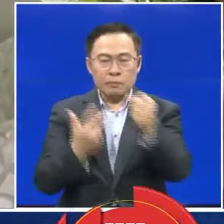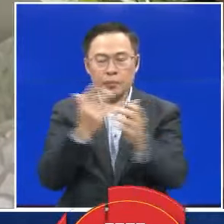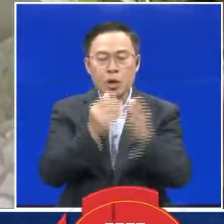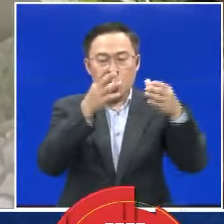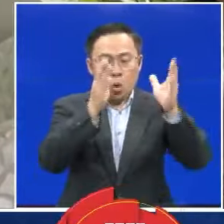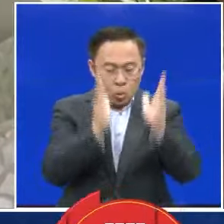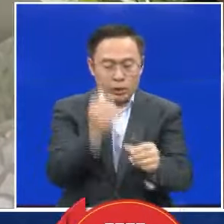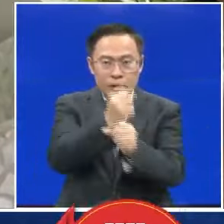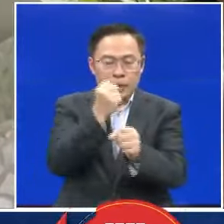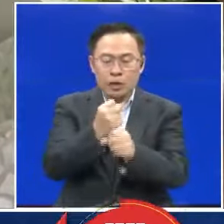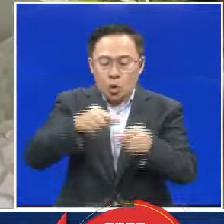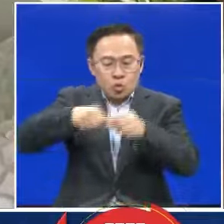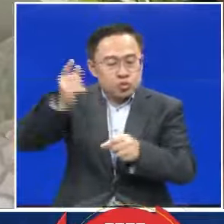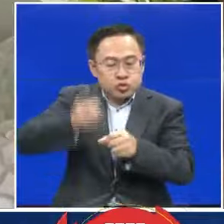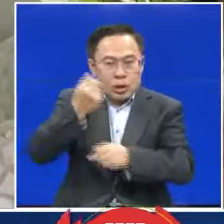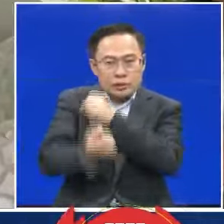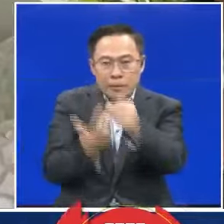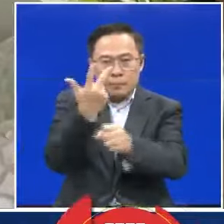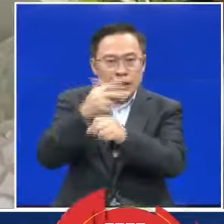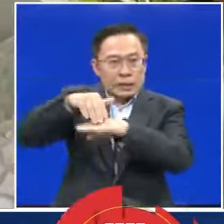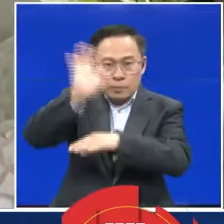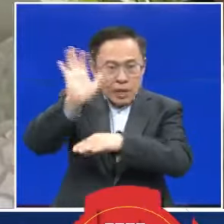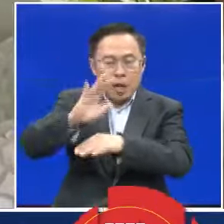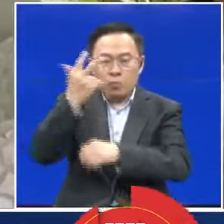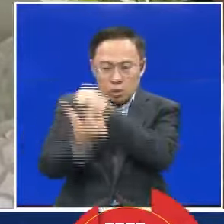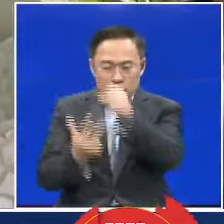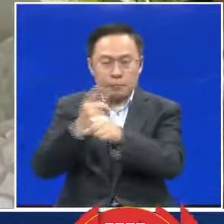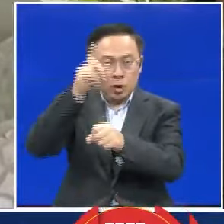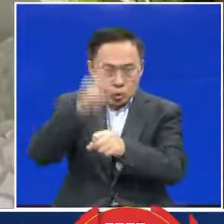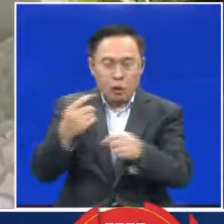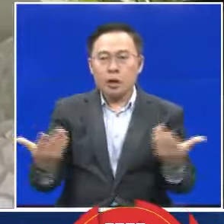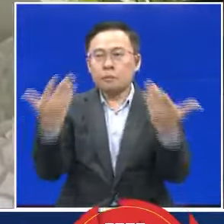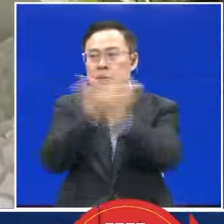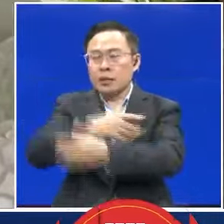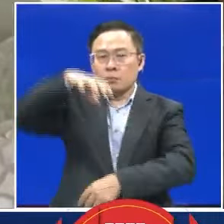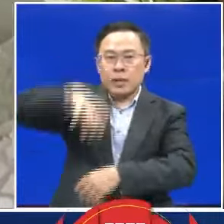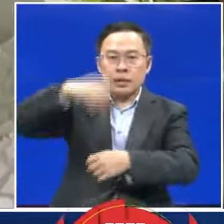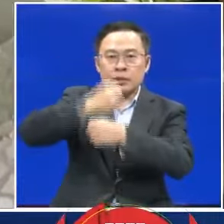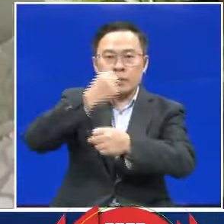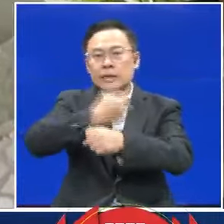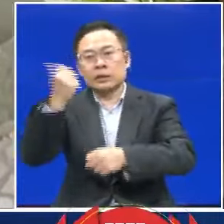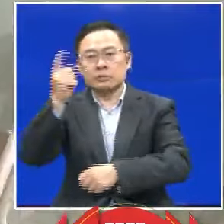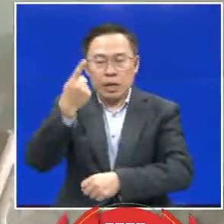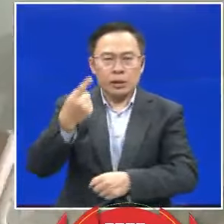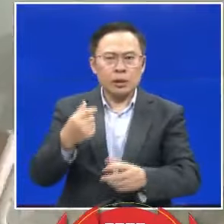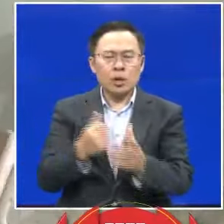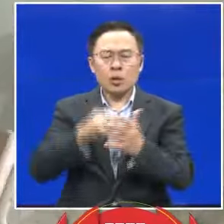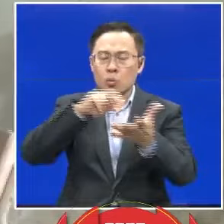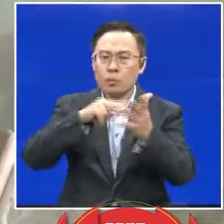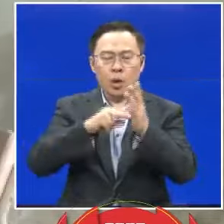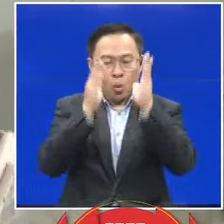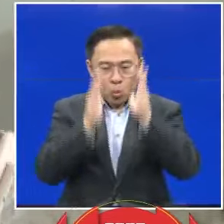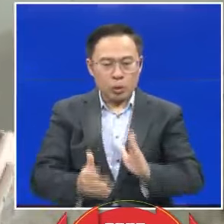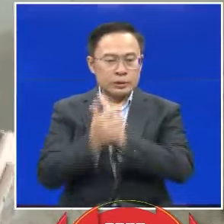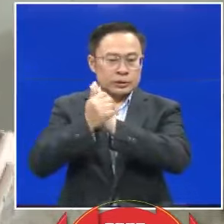การมีจิตสำนึกด้านความปลอดภัยโดยเฉพาะการใช้อาวุธยุทโธปกรณ์รวมถึงต้องมีการตรวจสอบกำกับดูแลจากผู้บังคับบัญชาหรือว่าส่วนที่เกี่ยว